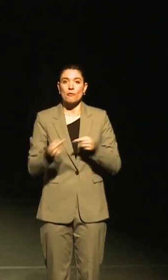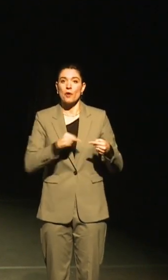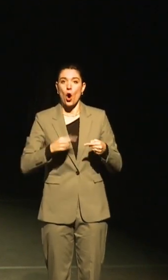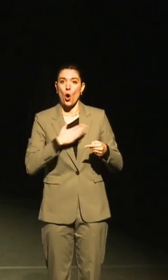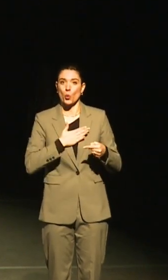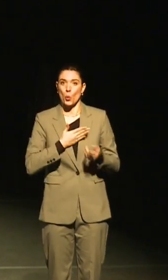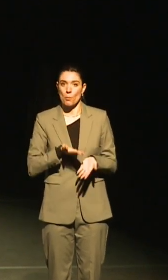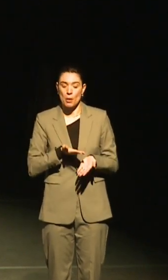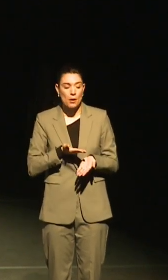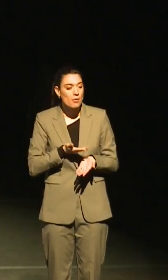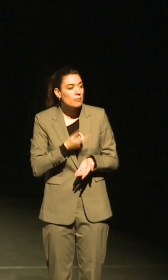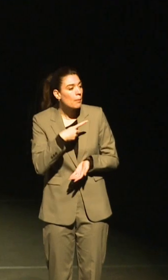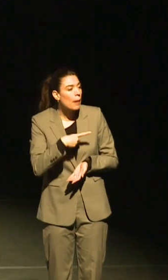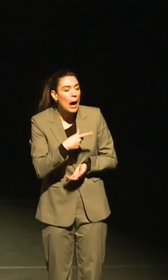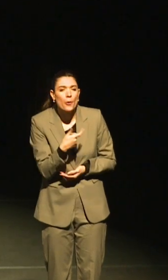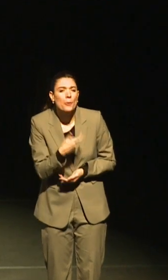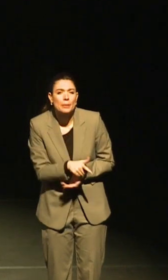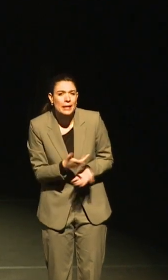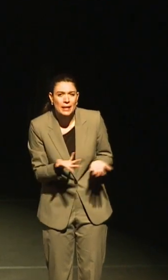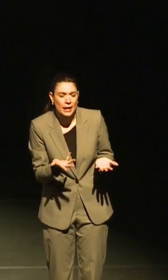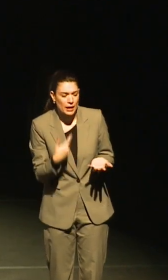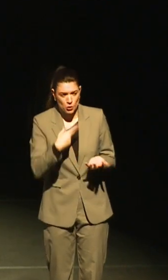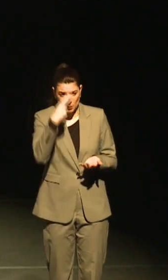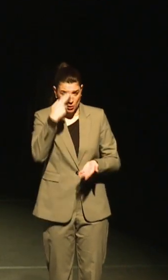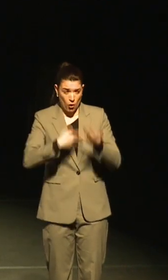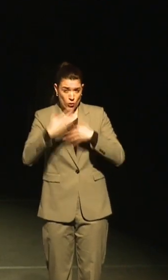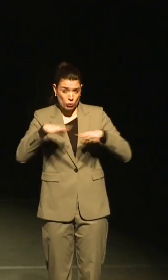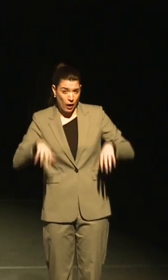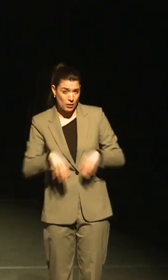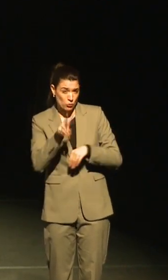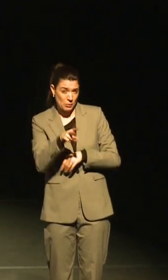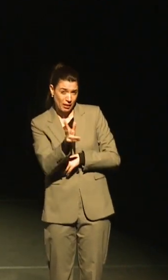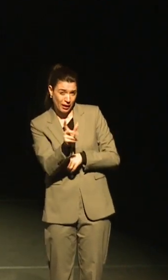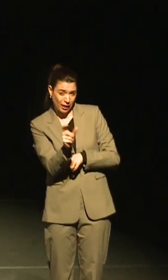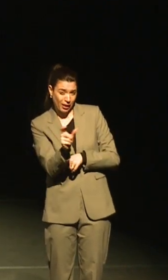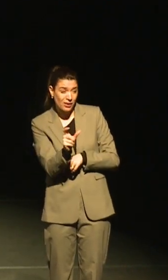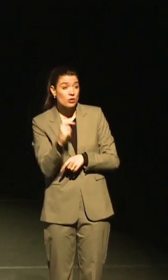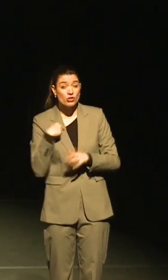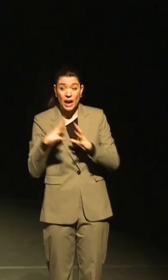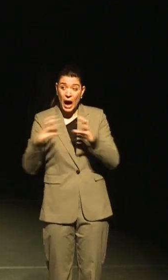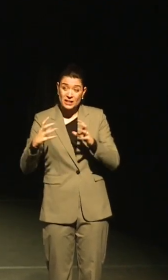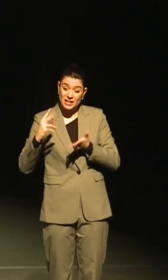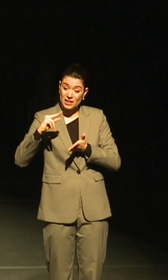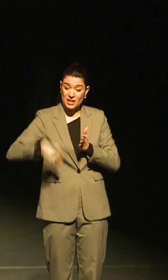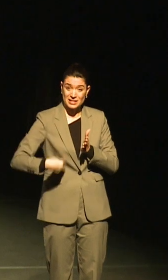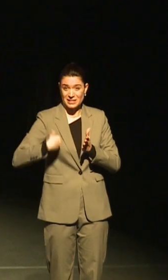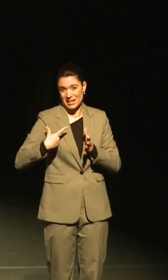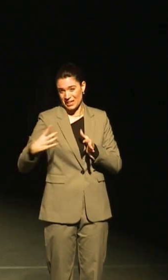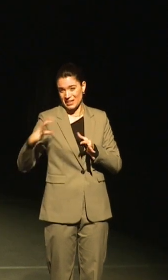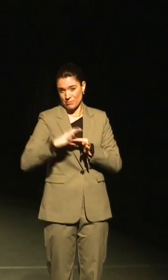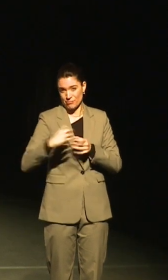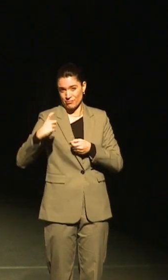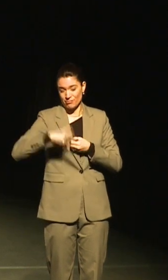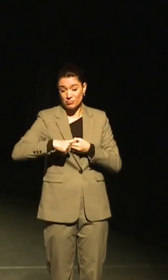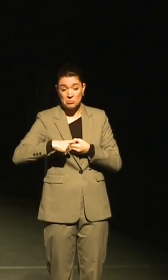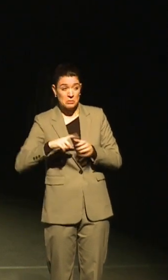tempo le aziende scritte credo fossero 6 o 7 di portare questo tema dentro ed IP e aidp